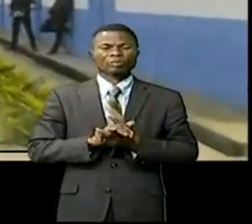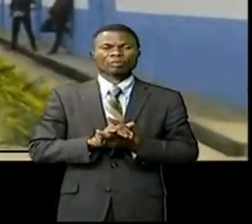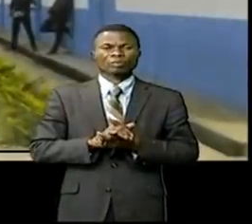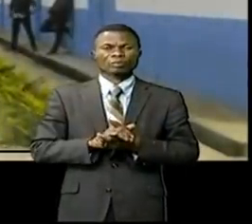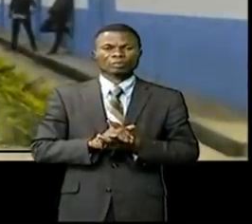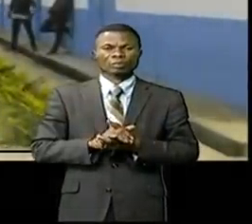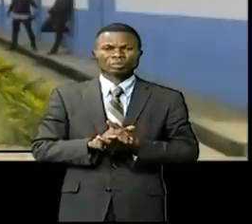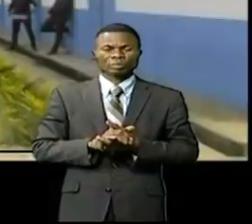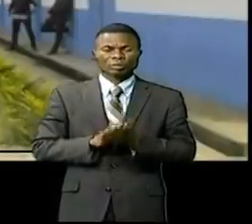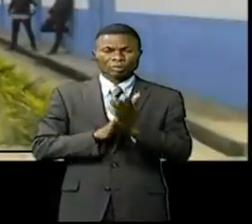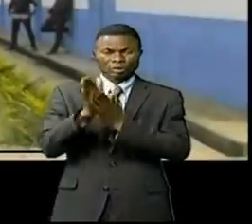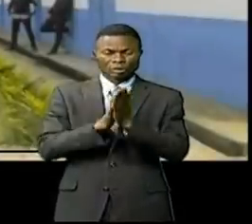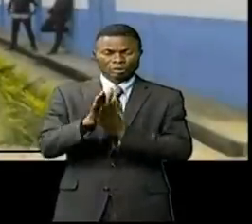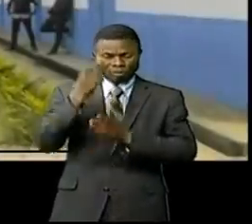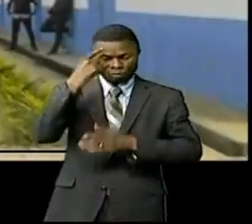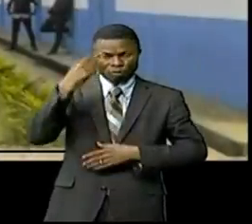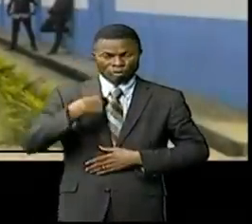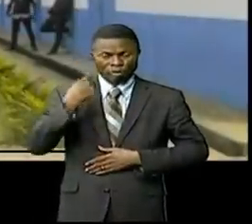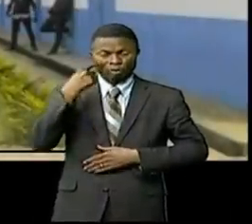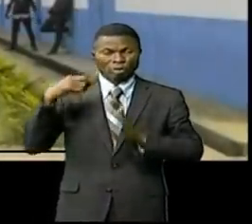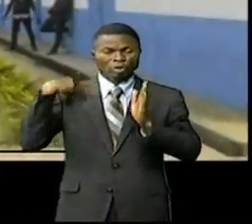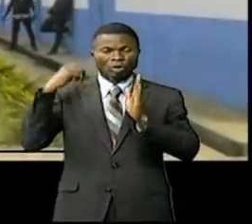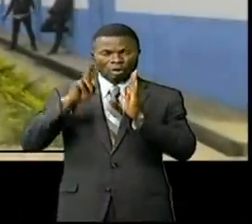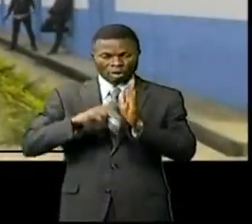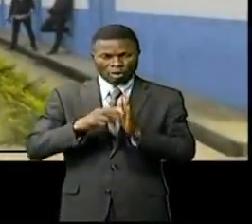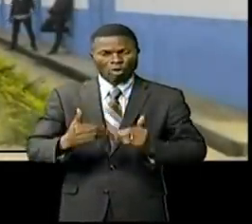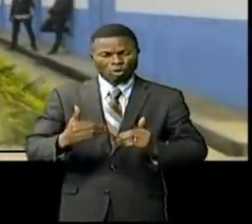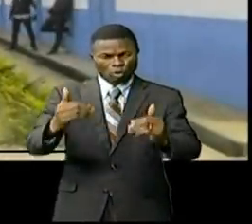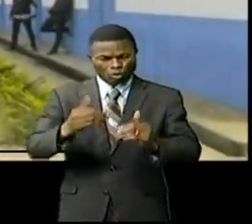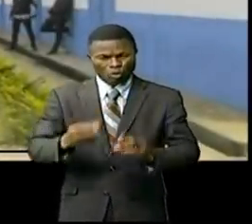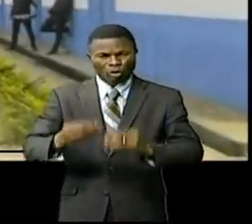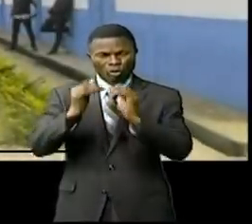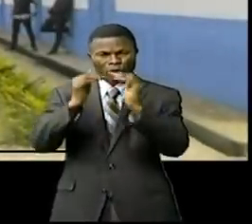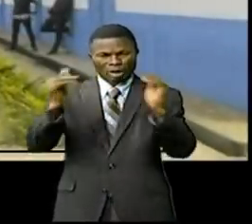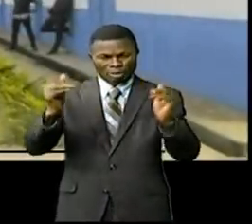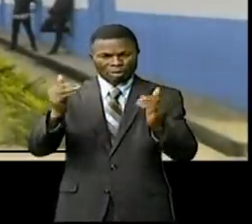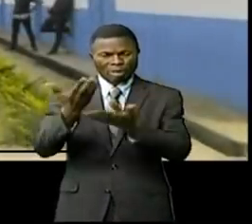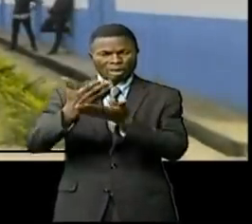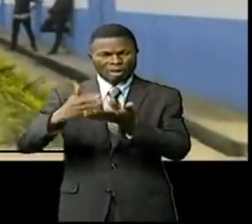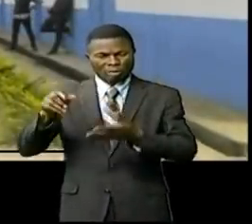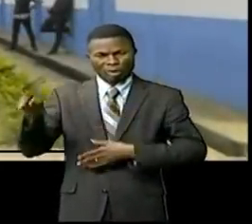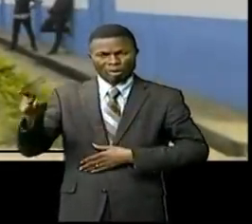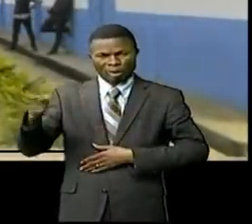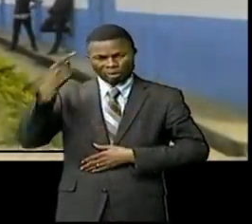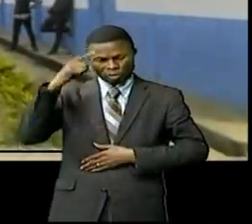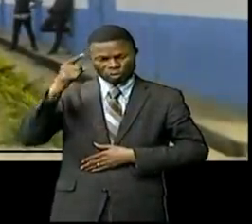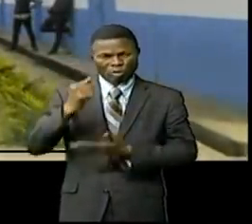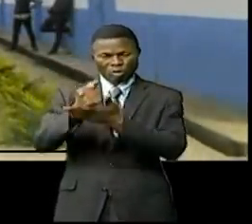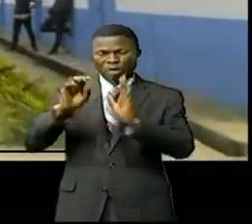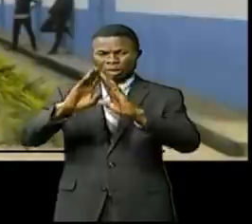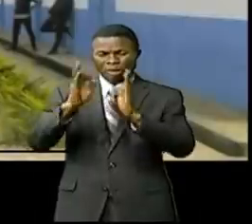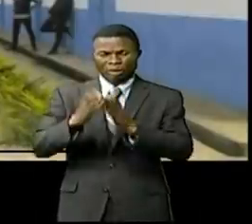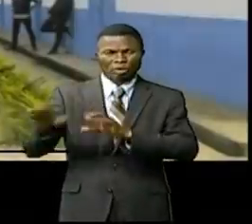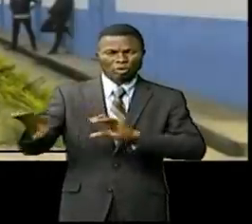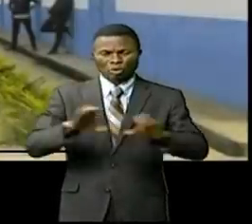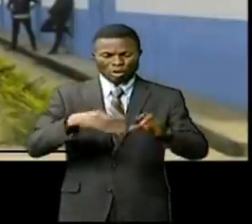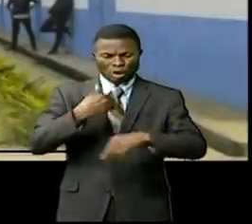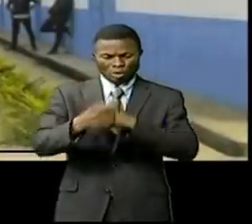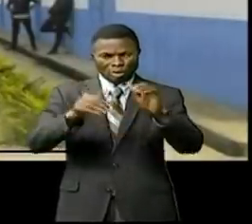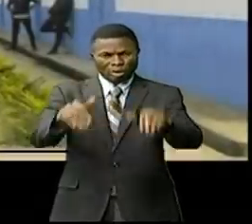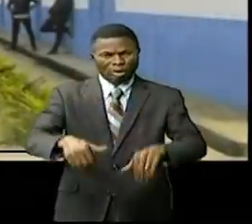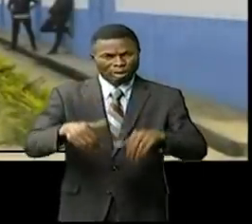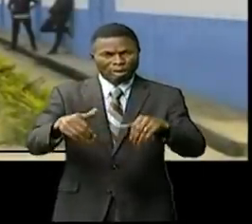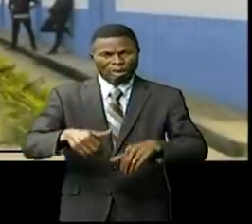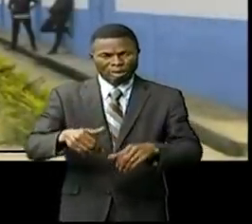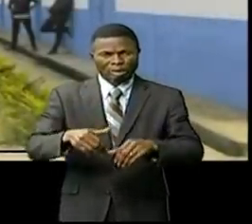Mon souhait est de voir le gouvernement sécuriser davantage la région pour permettre la reprise des activités champêtres, que la